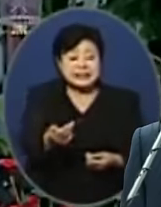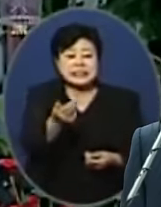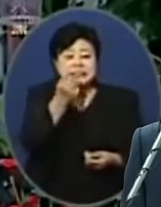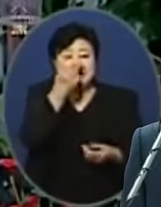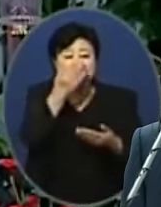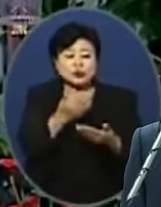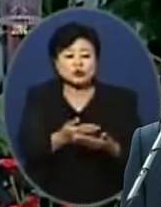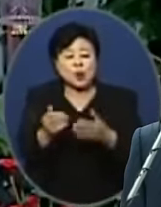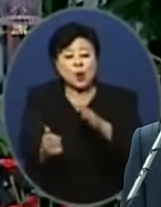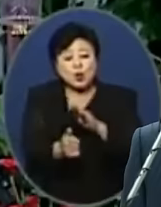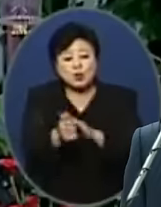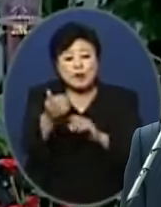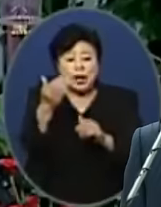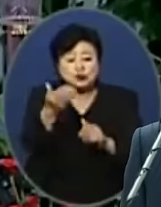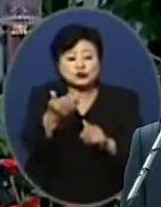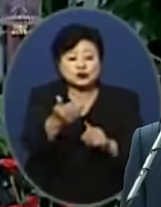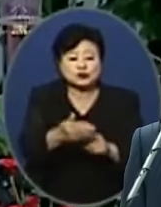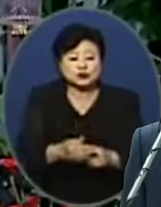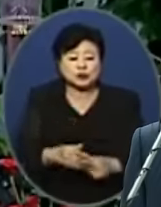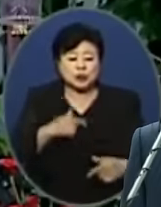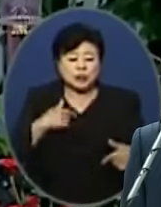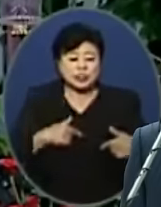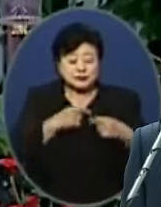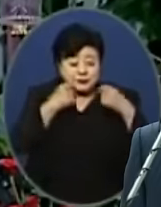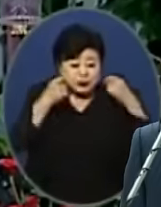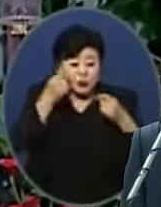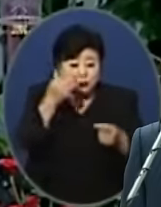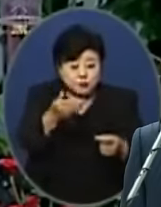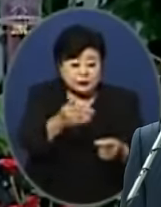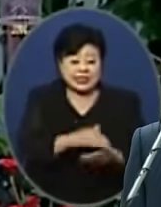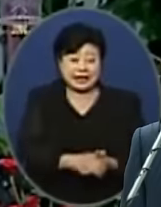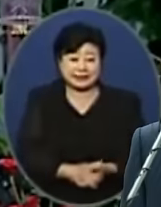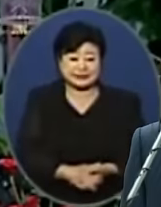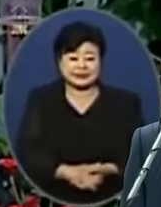주고 소망을 주며 기쁨과 즐거움을 주시는 것입니다.